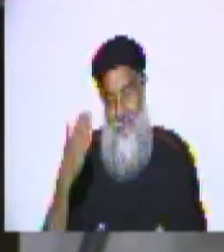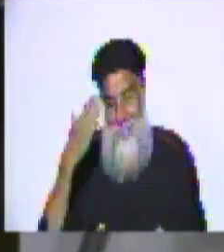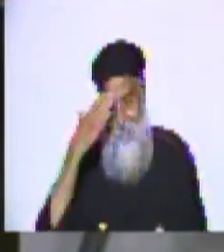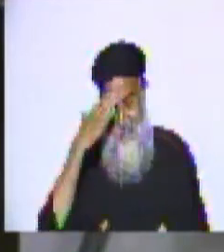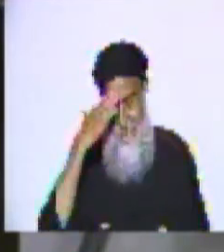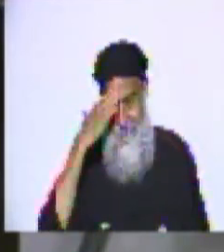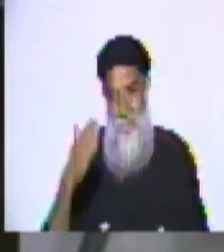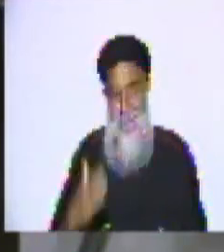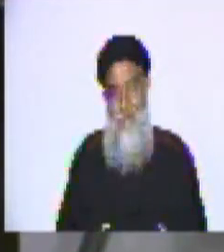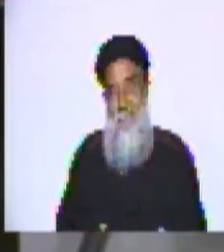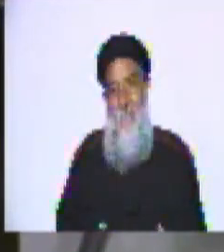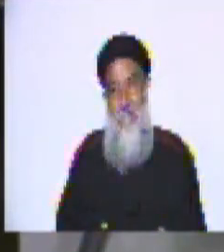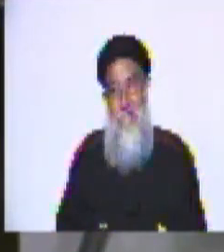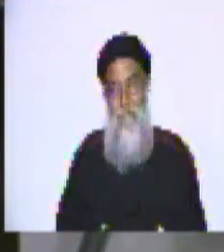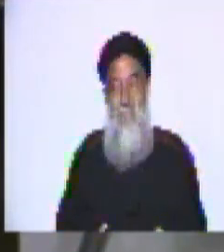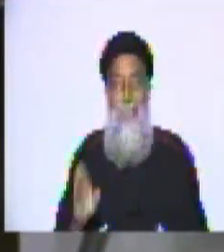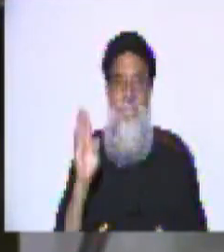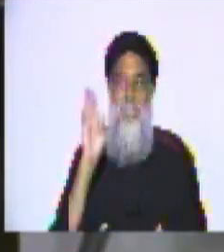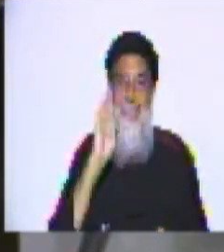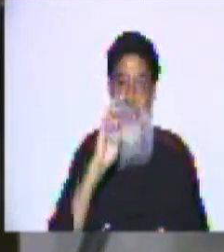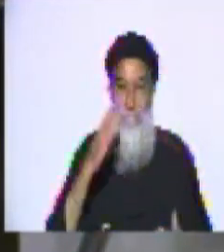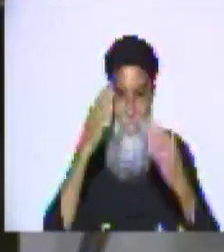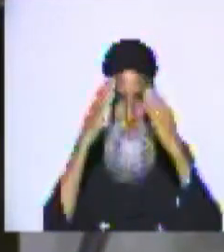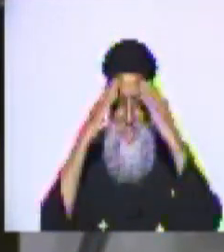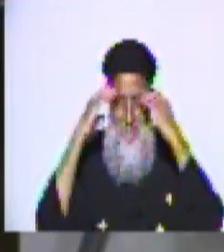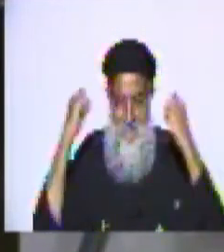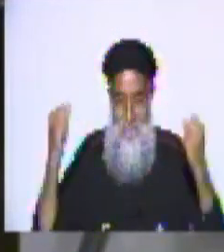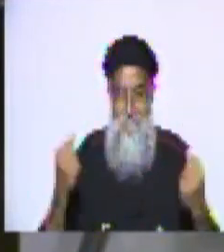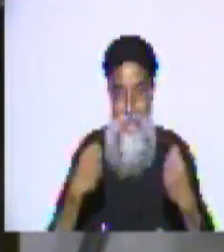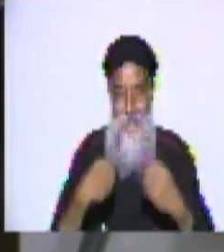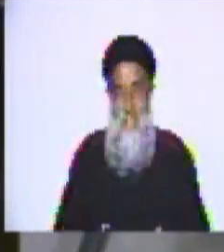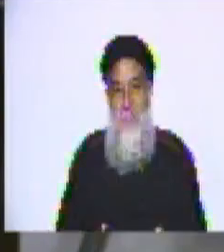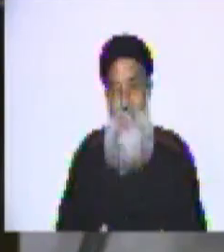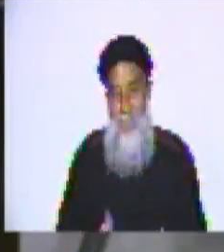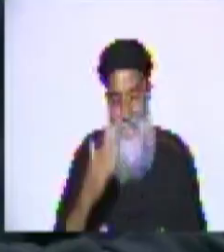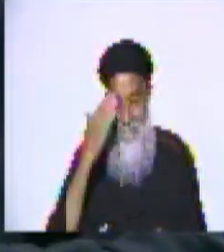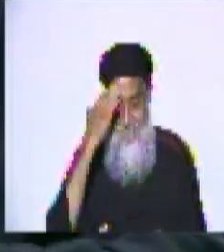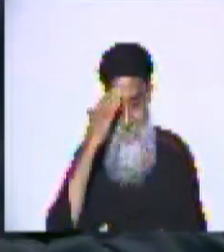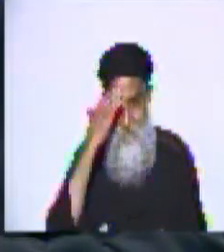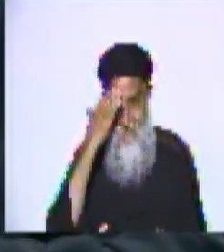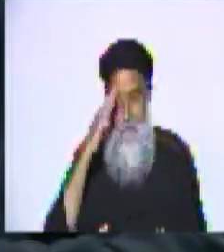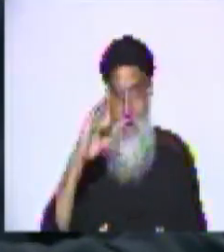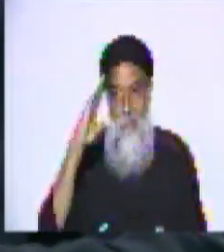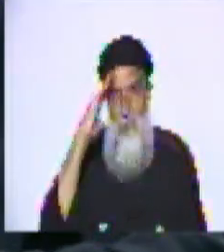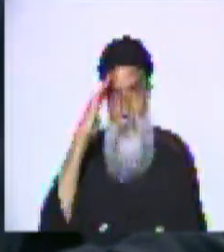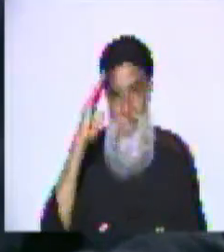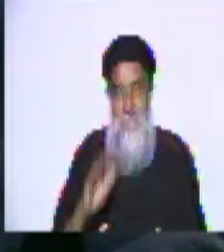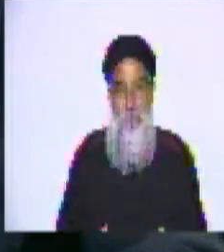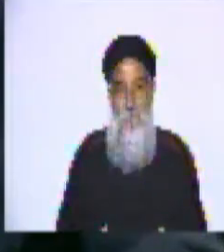الأسئلة الجميلة. كتر خيرك سيدنا، عيش وتشجعنا. شكر خالص. شكرا لأبونا الحبيب أبونا شنودة،